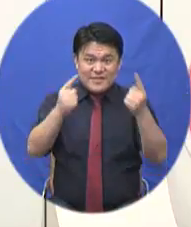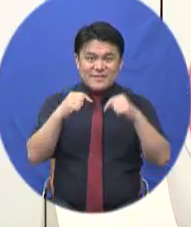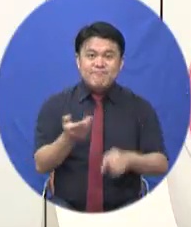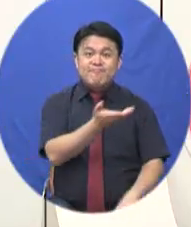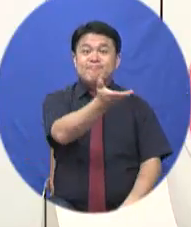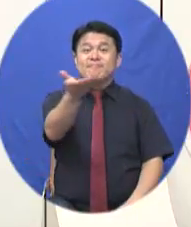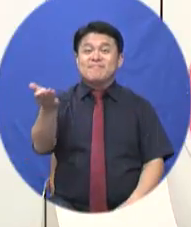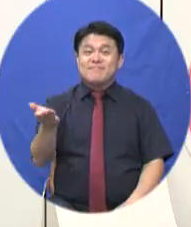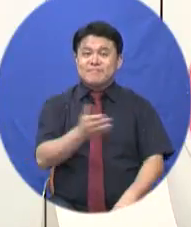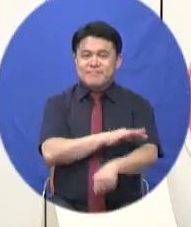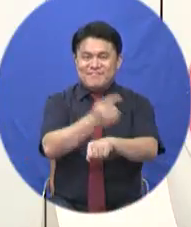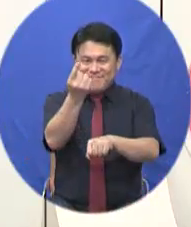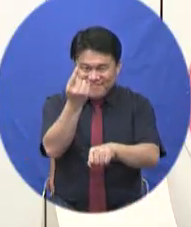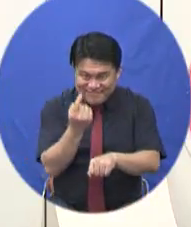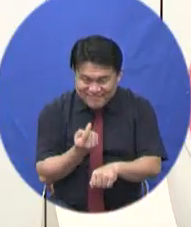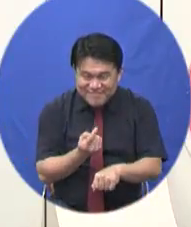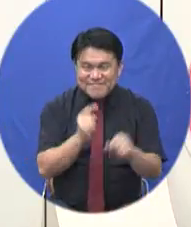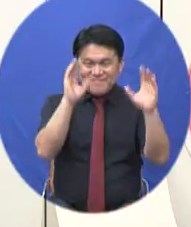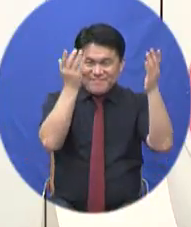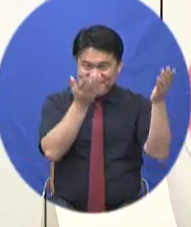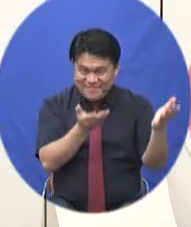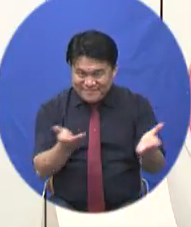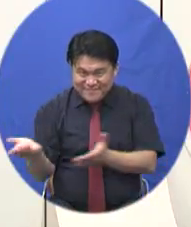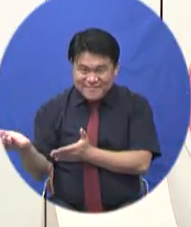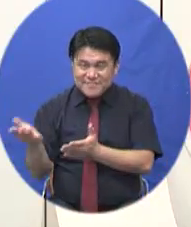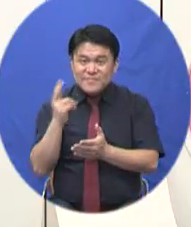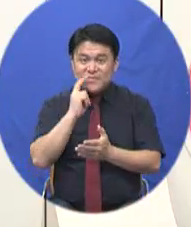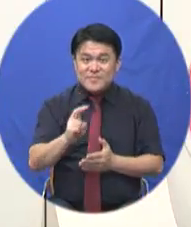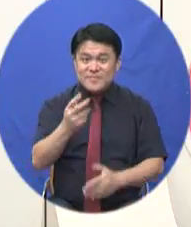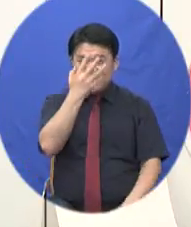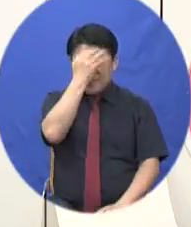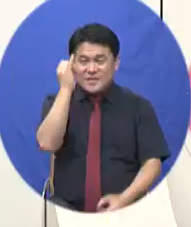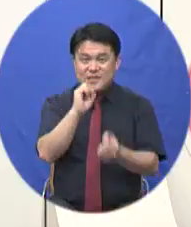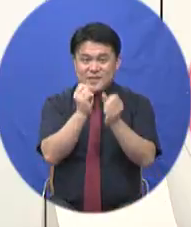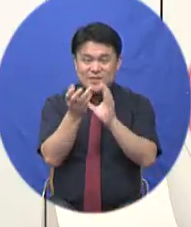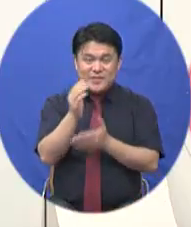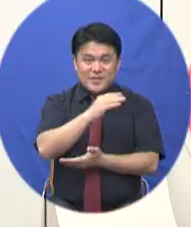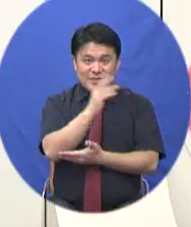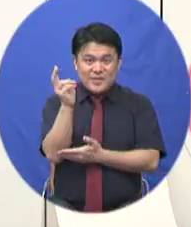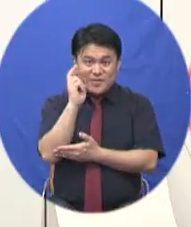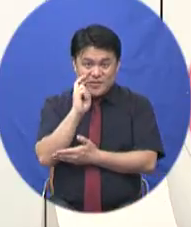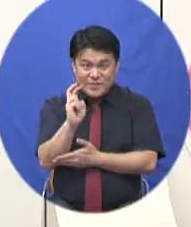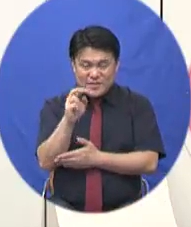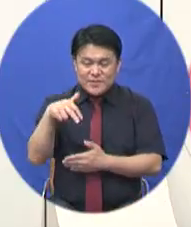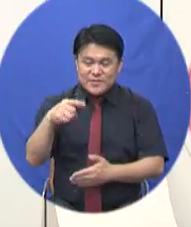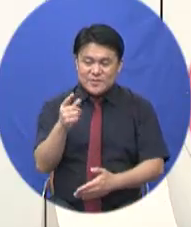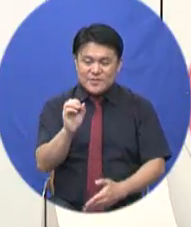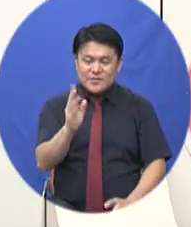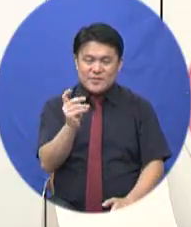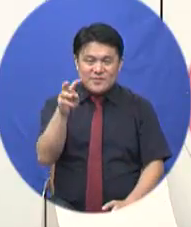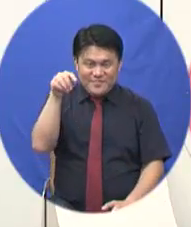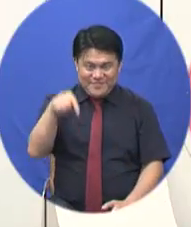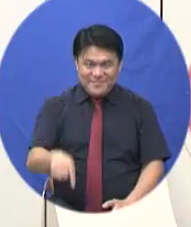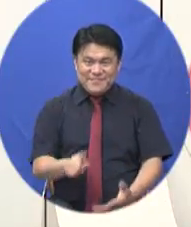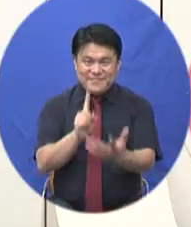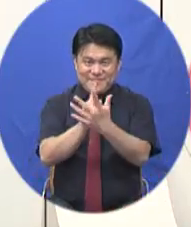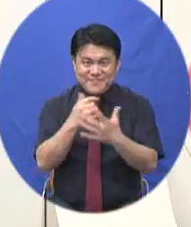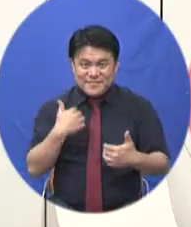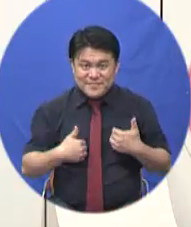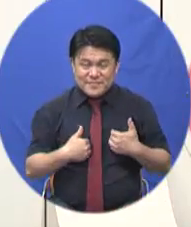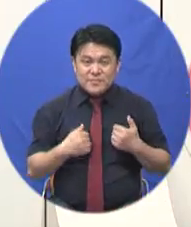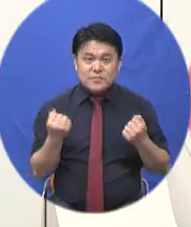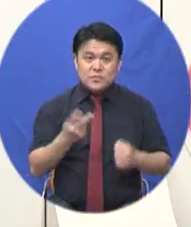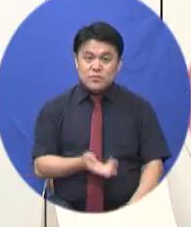여러분 환영합니다. 할미꽃 사연의 가수 송봉수입니다. 반갑습니다. 아, 그리고